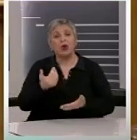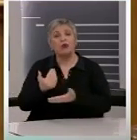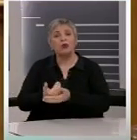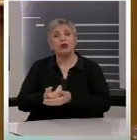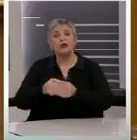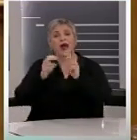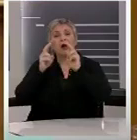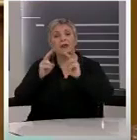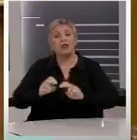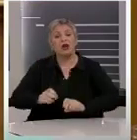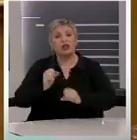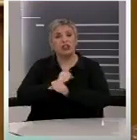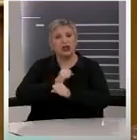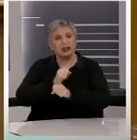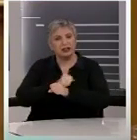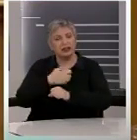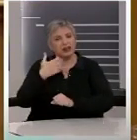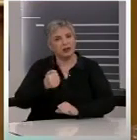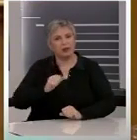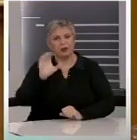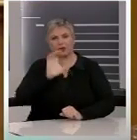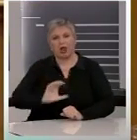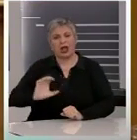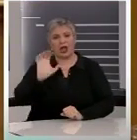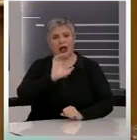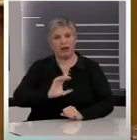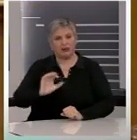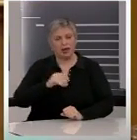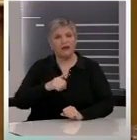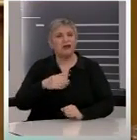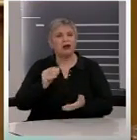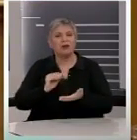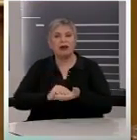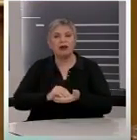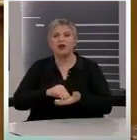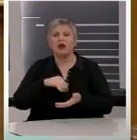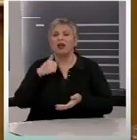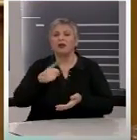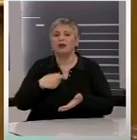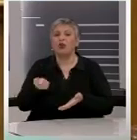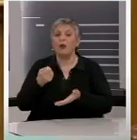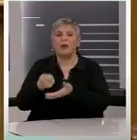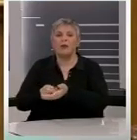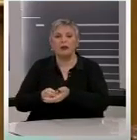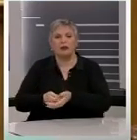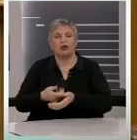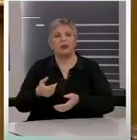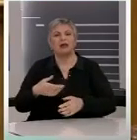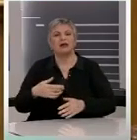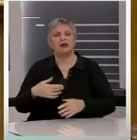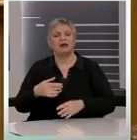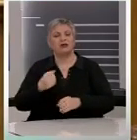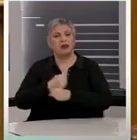και στο ευρωπαϊκό επίπεδο, και όλα αυτά που έχουν γίνει για την αδήλωτη εργασία και τη μη πληρωμένη εργασία, έβαλε